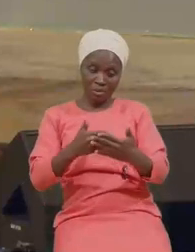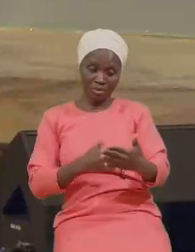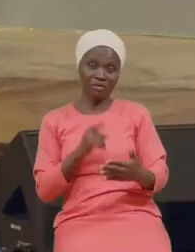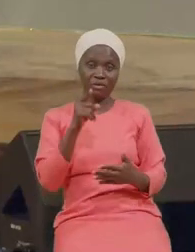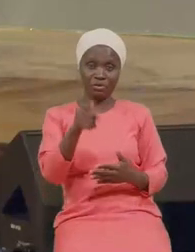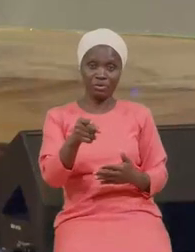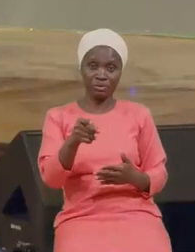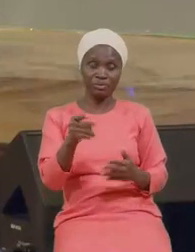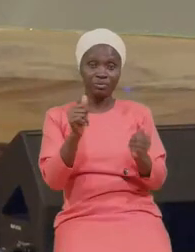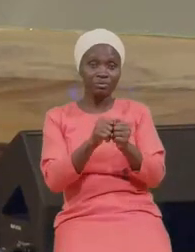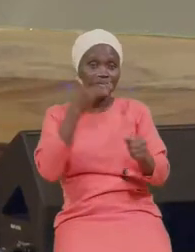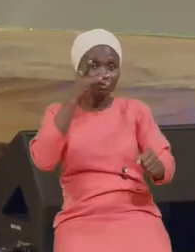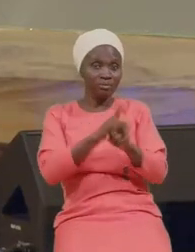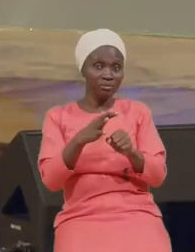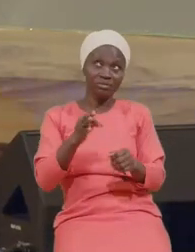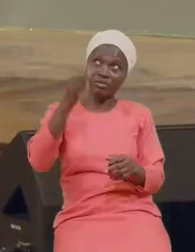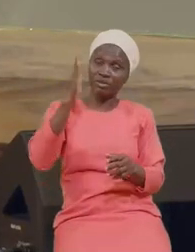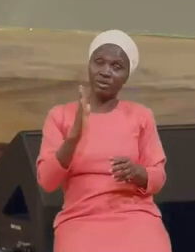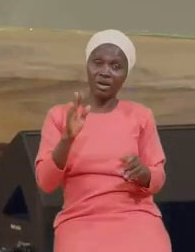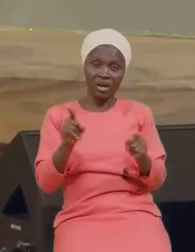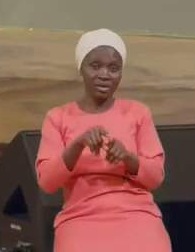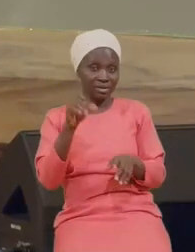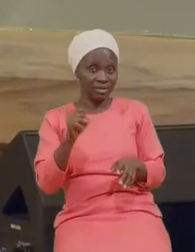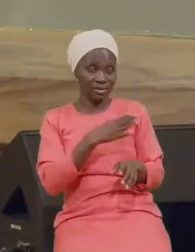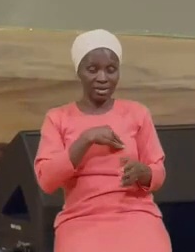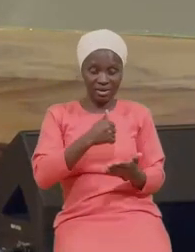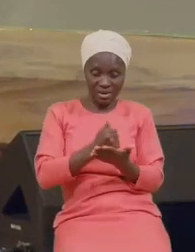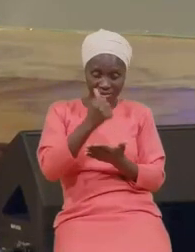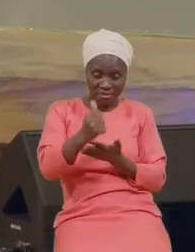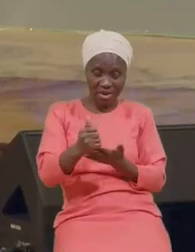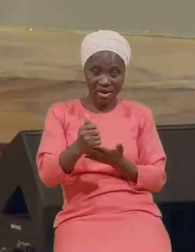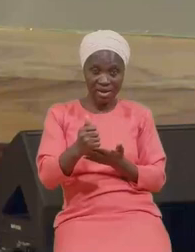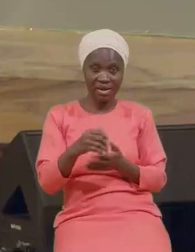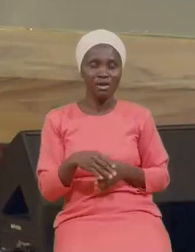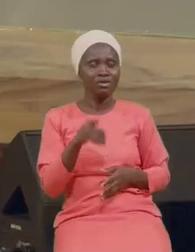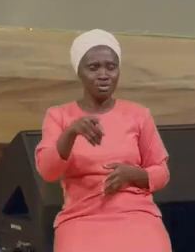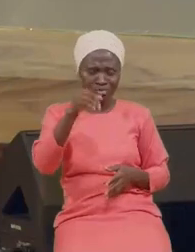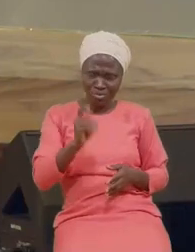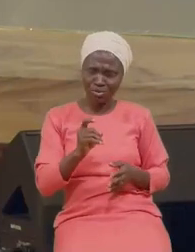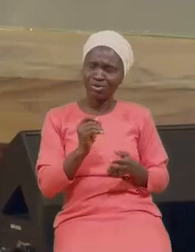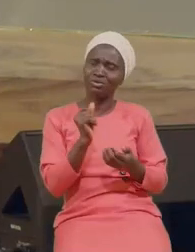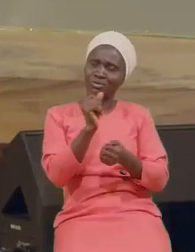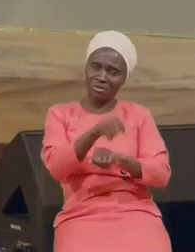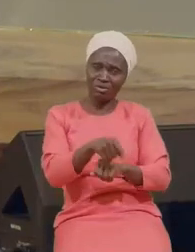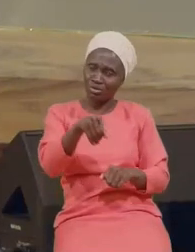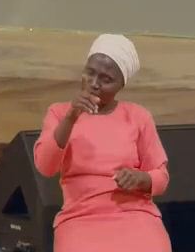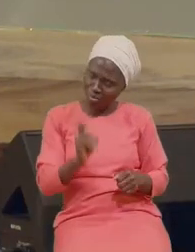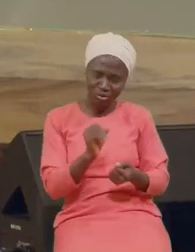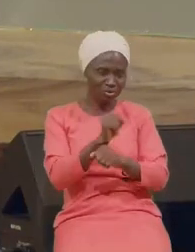avec les promesses de Dieu oui et AMEN tu dois vaincre tu dois vaincre tu dois